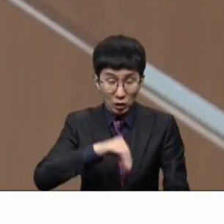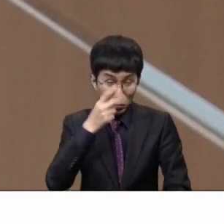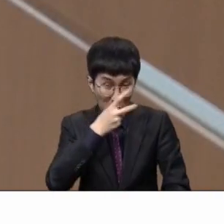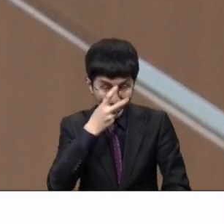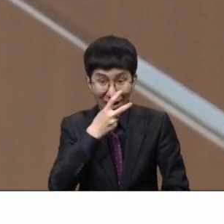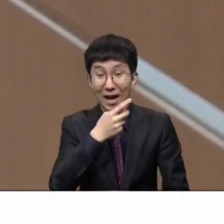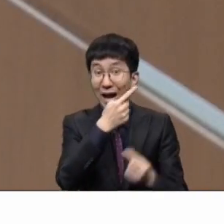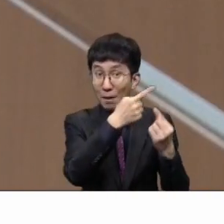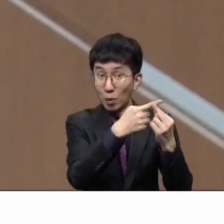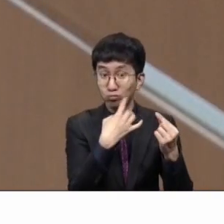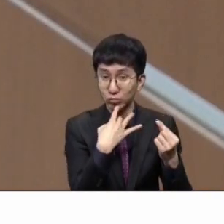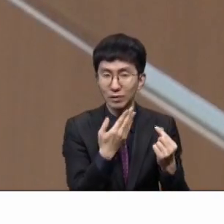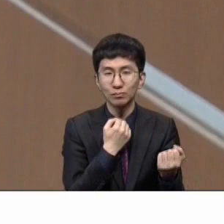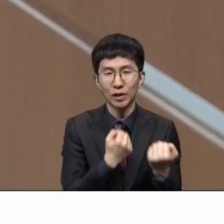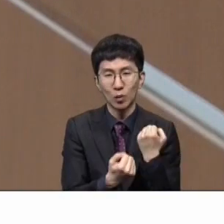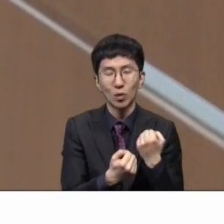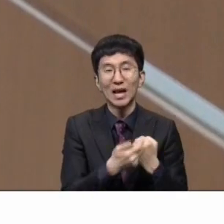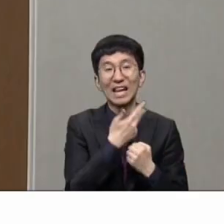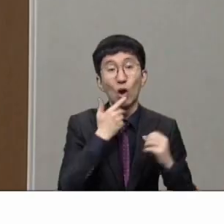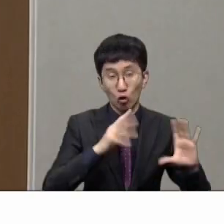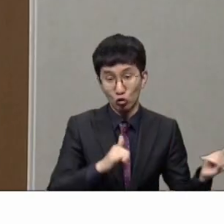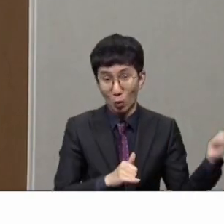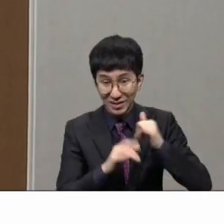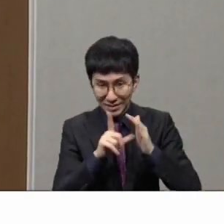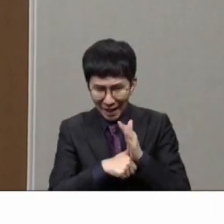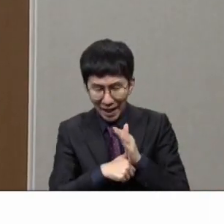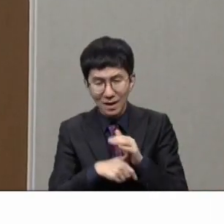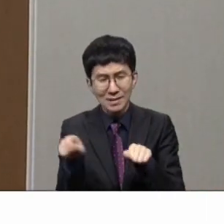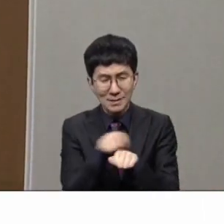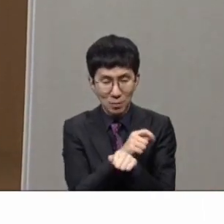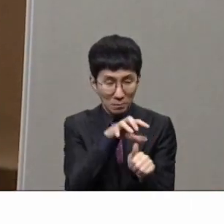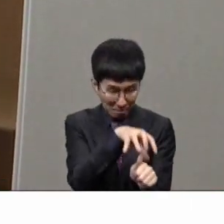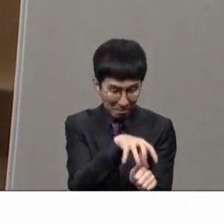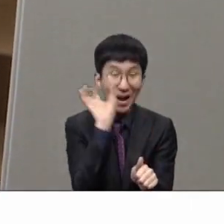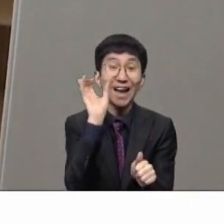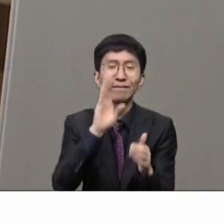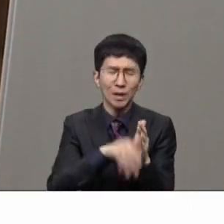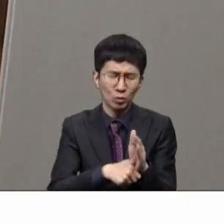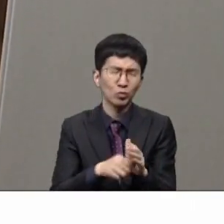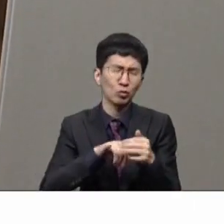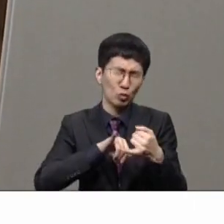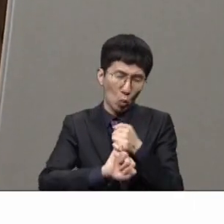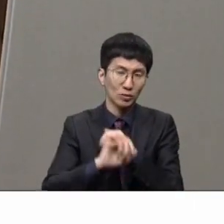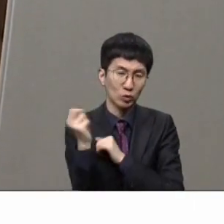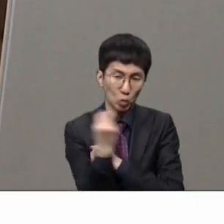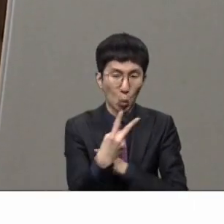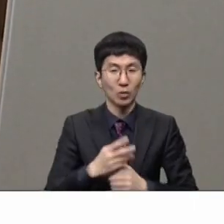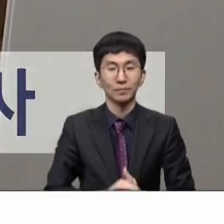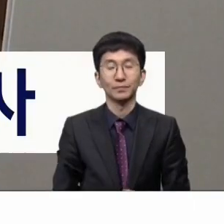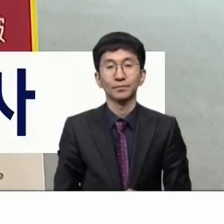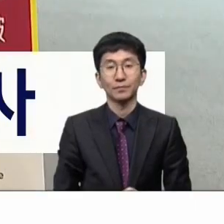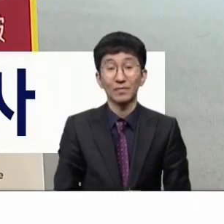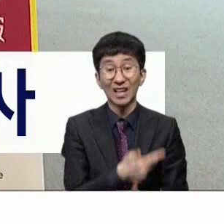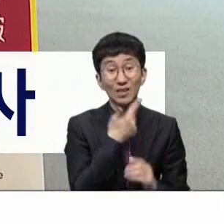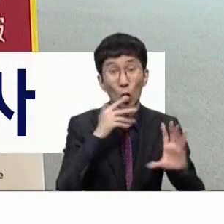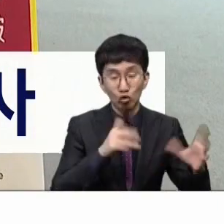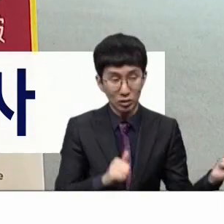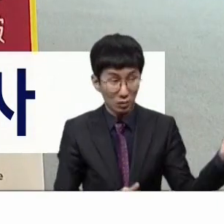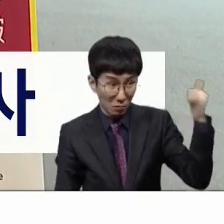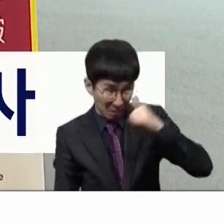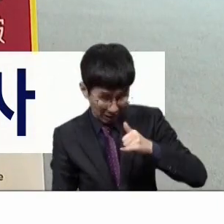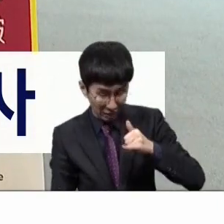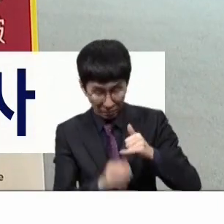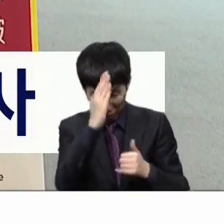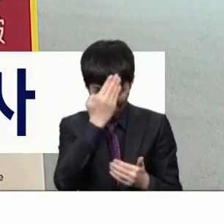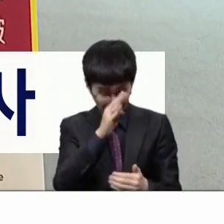실시하는 코로나 검사는 영국 입국자의 경우 자가격리 종료 때도 의무화합니다. 만약 영국발 확진자가 발견될